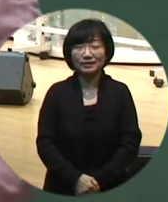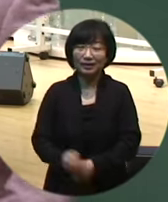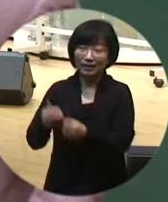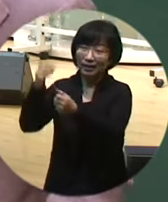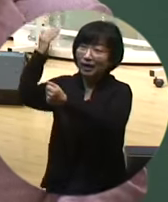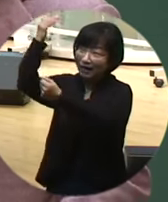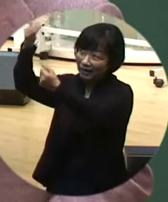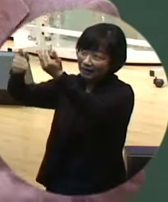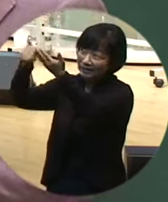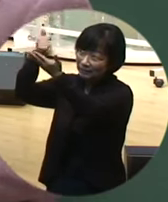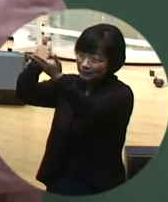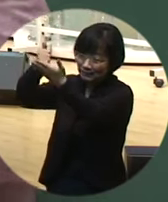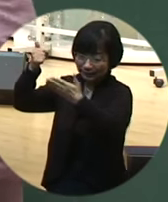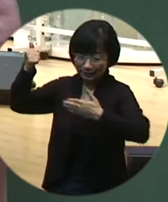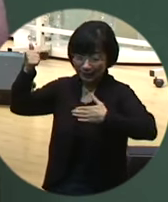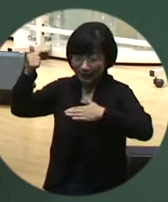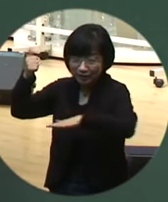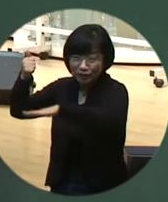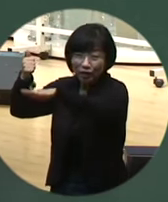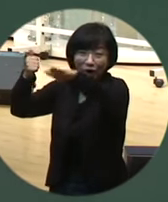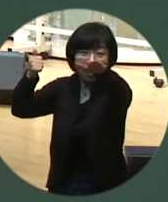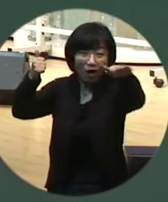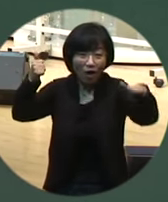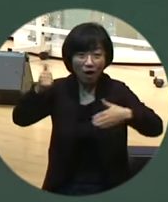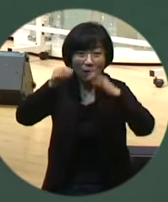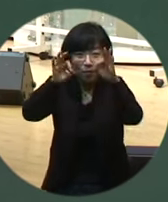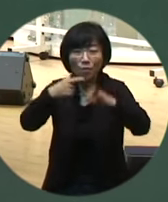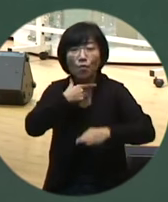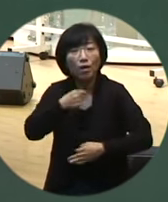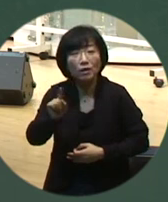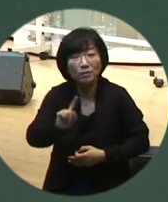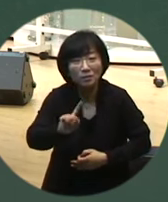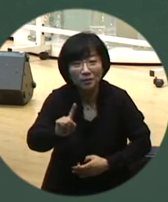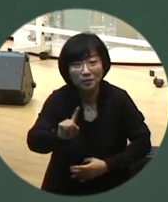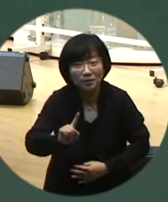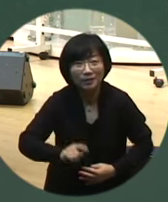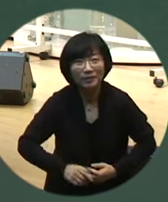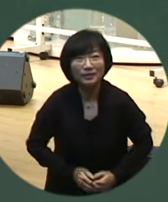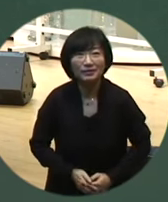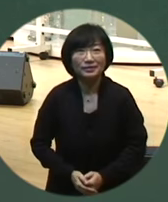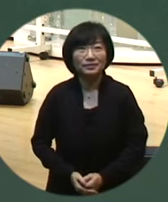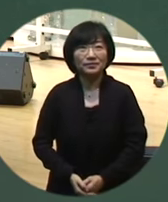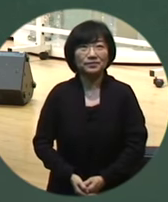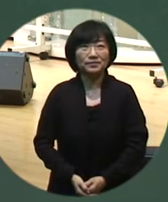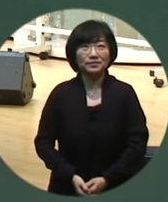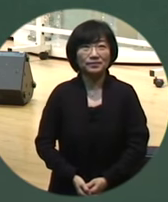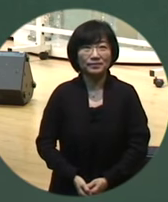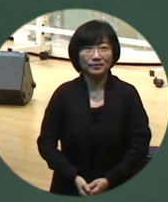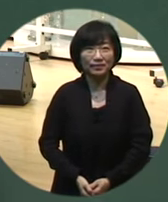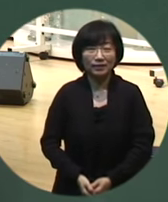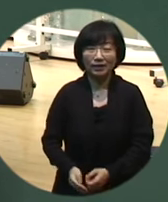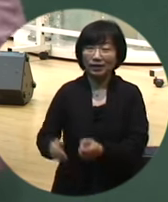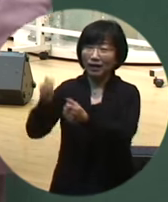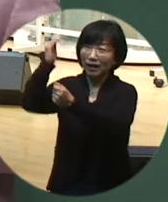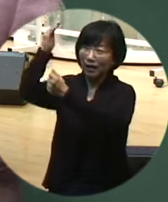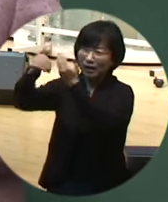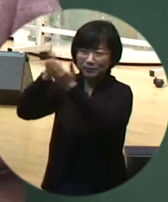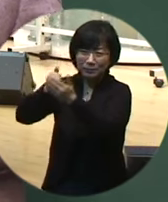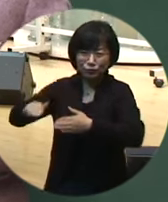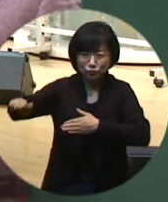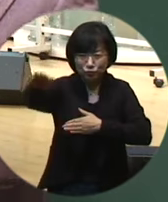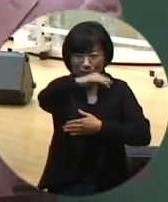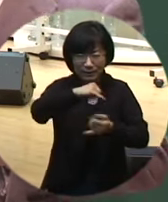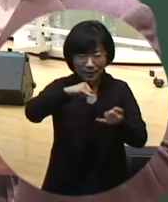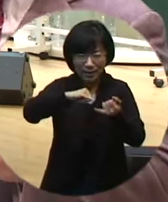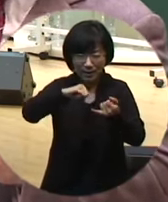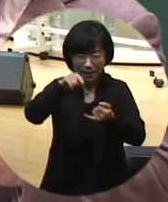게 있습니다. There is something that God desires of you. 하나님이 and 저와 여러분에게 절대적인 것이 있어요. There is something